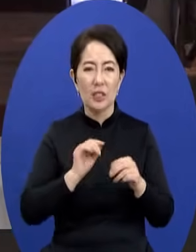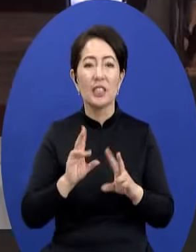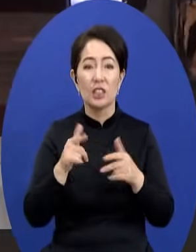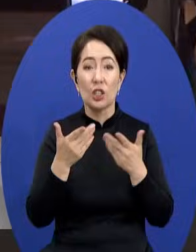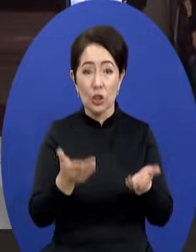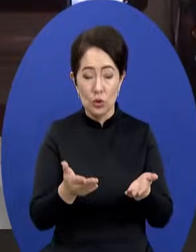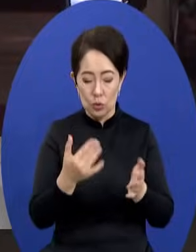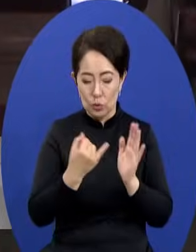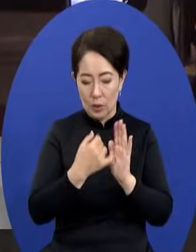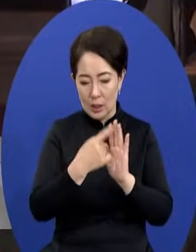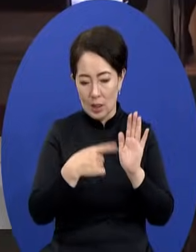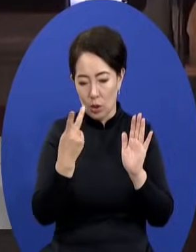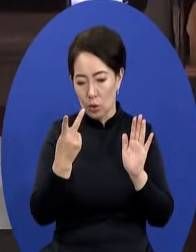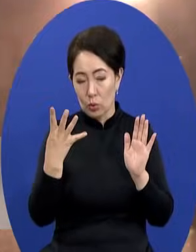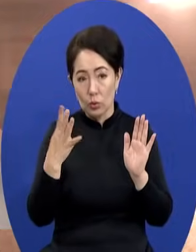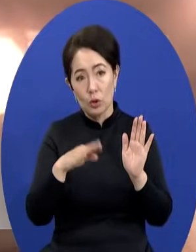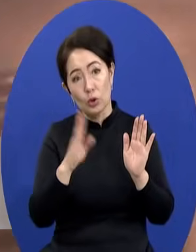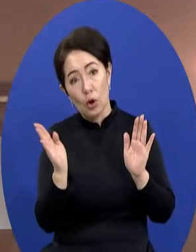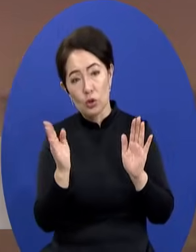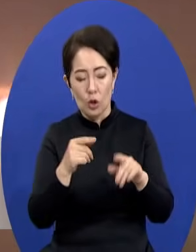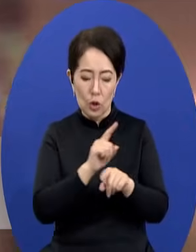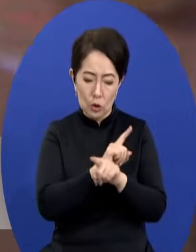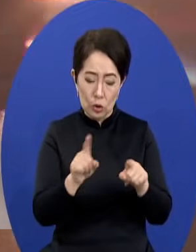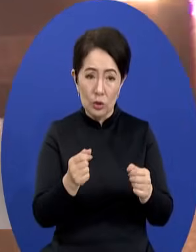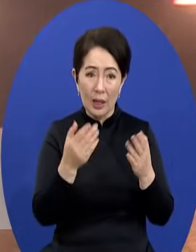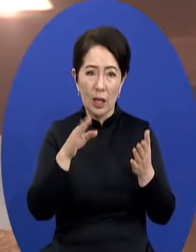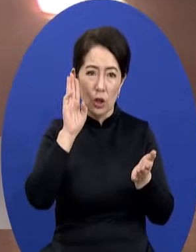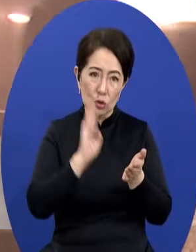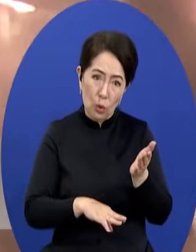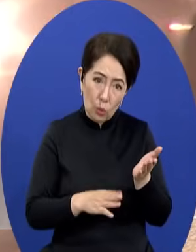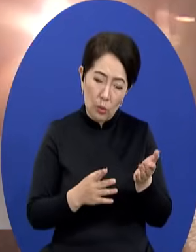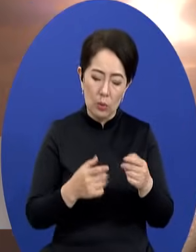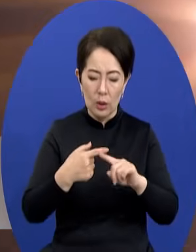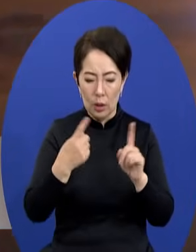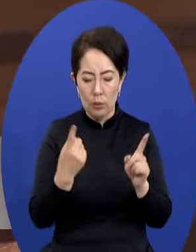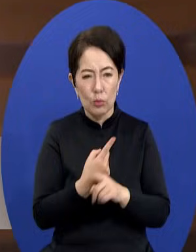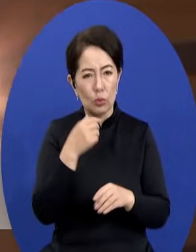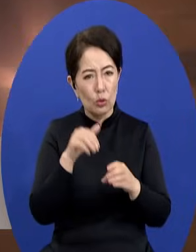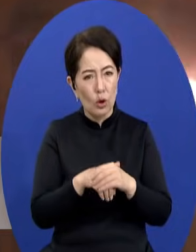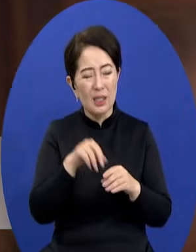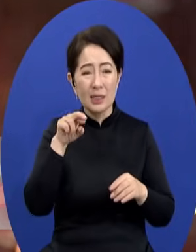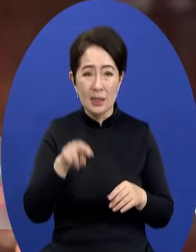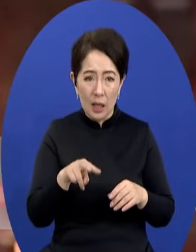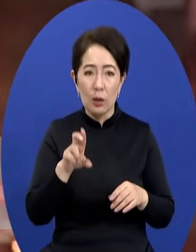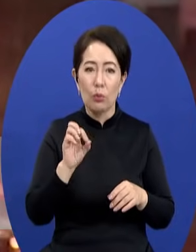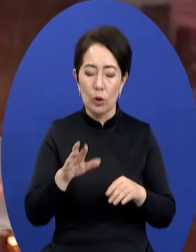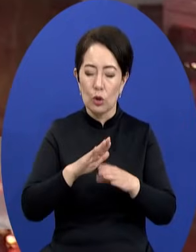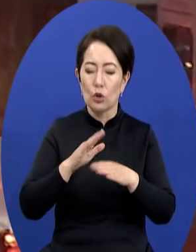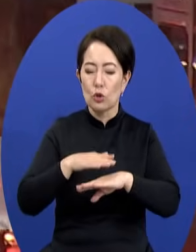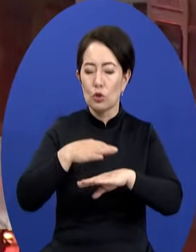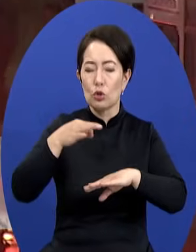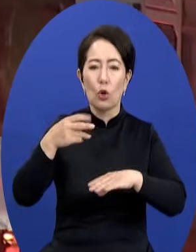бөгөөд 6-р сарын 24-өөс хойш зөрчил гаргаж торгуулсан гэмт хэрэг үлдэж ял шийтгүүлсэн бол өршөөлийн